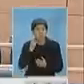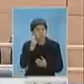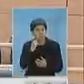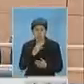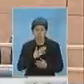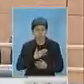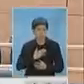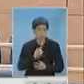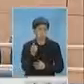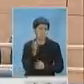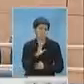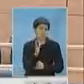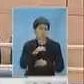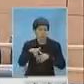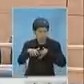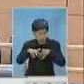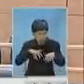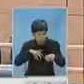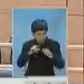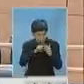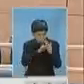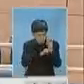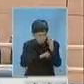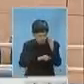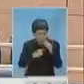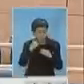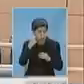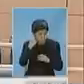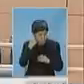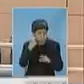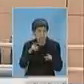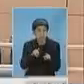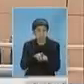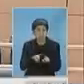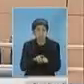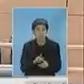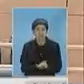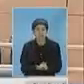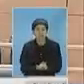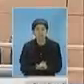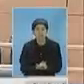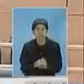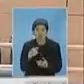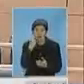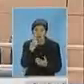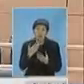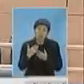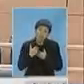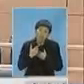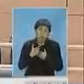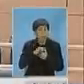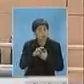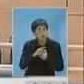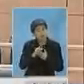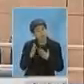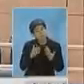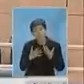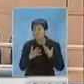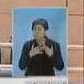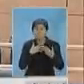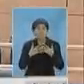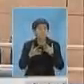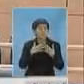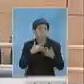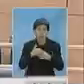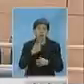ไม่ใช่ผมคนเดียวครับประชาชนมหาศาลในประเทศนี้ก็เฉกเช่นเดียวกันแต่ใครจะไม่รักไม่ชอบไม่เชื่อไม่มีปัญหาครับ